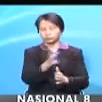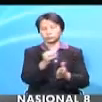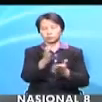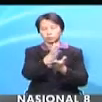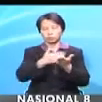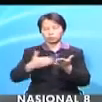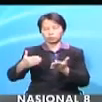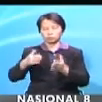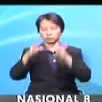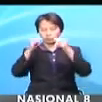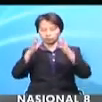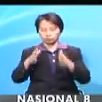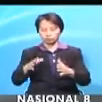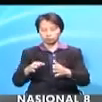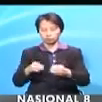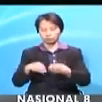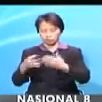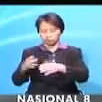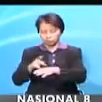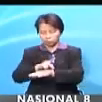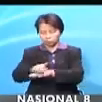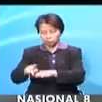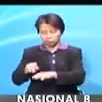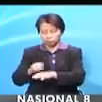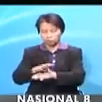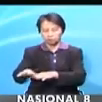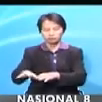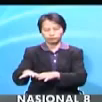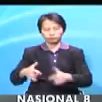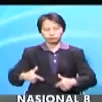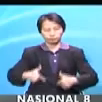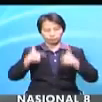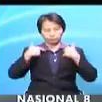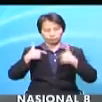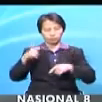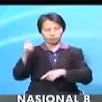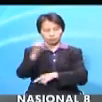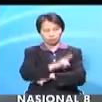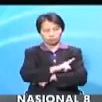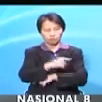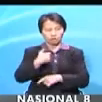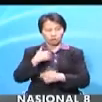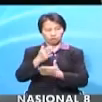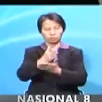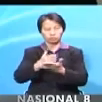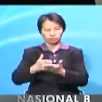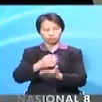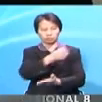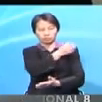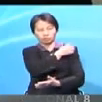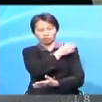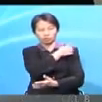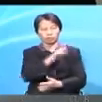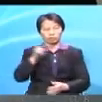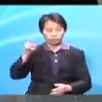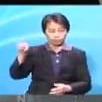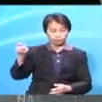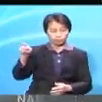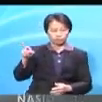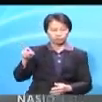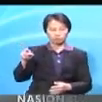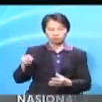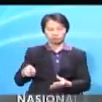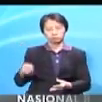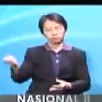daripadanya telah memberi psikologi yang boleh mempengaruhi kehidupan seharian ada di kalangan pegawai kita di sana yang